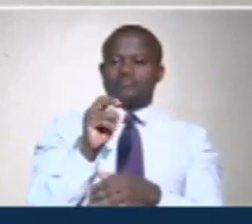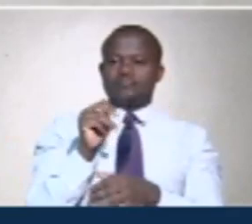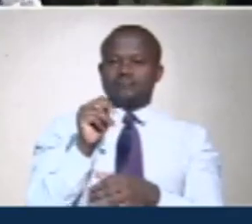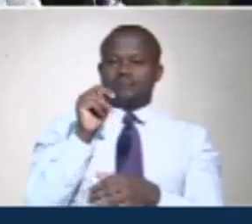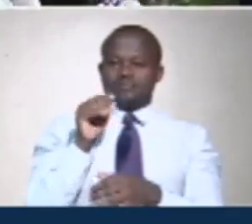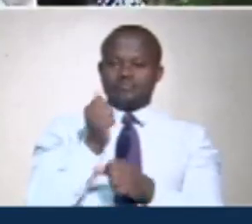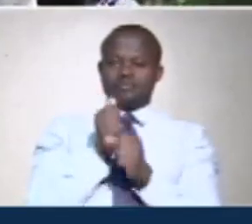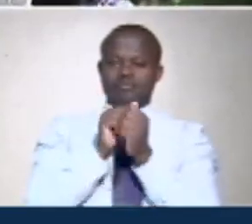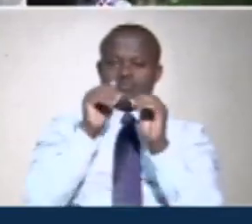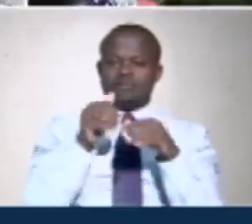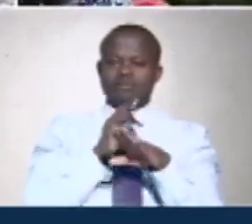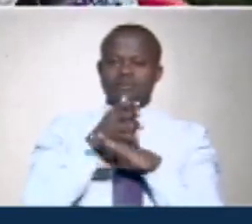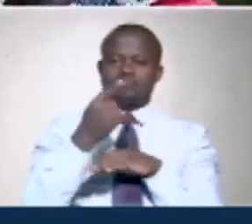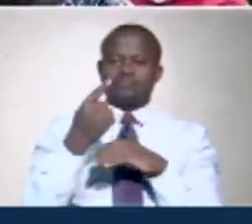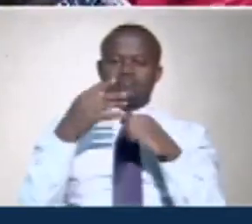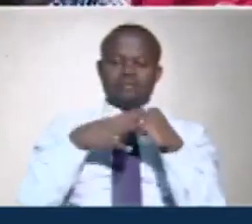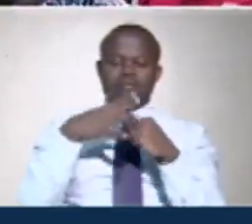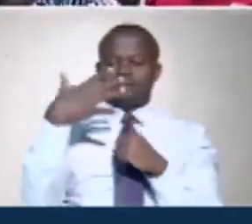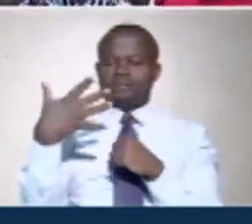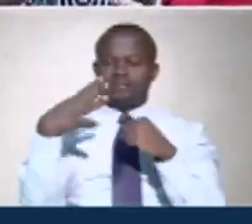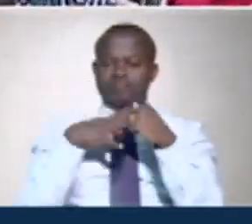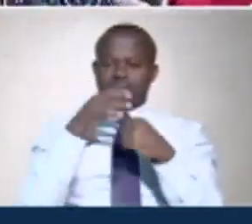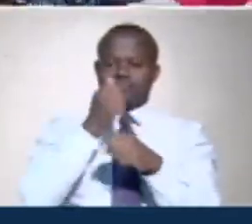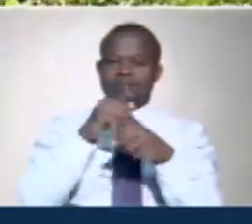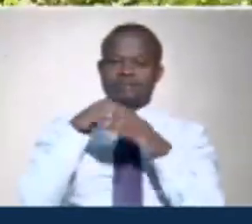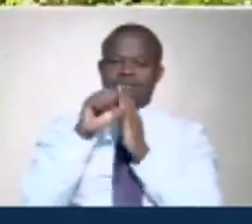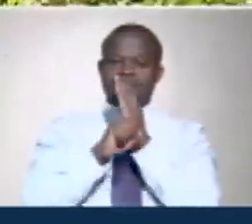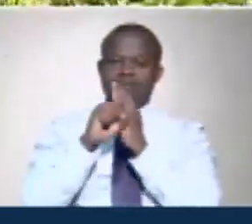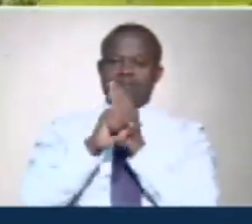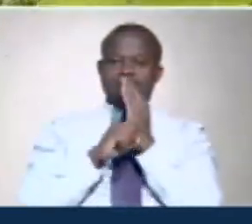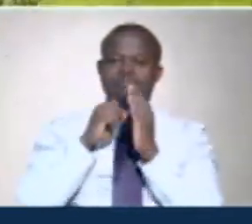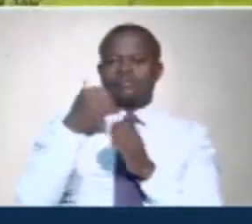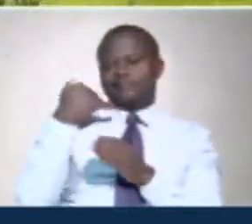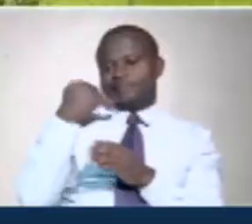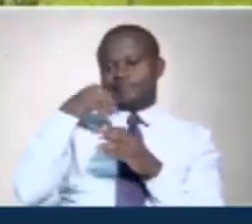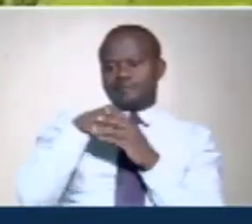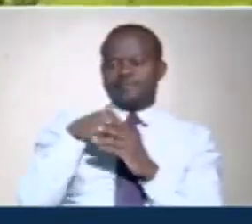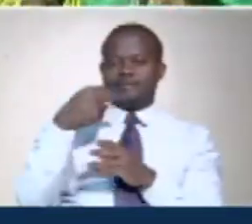gukorana n'abahinzi b'icyayi 1959 bakorera mu mirenge y'akarere ka Nyaruguru ku buso